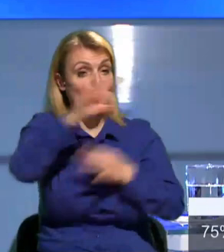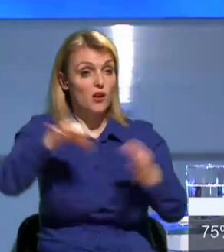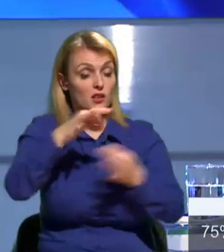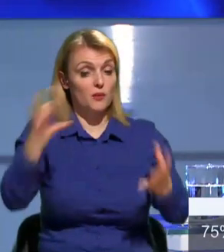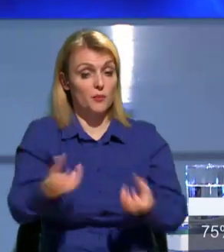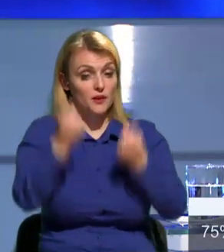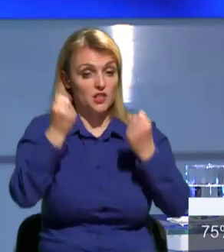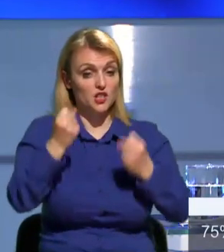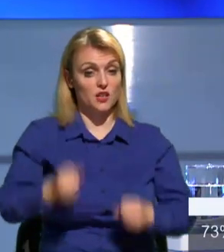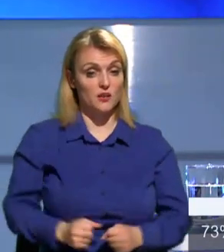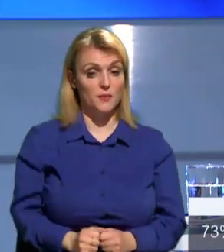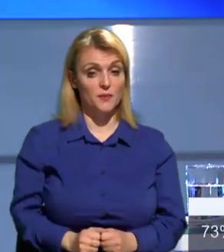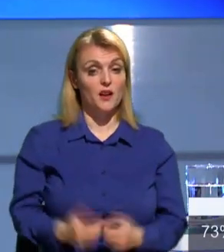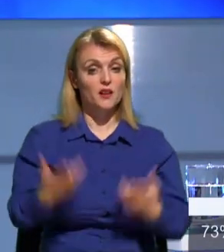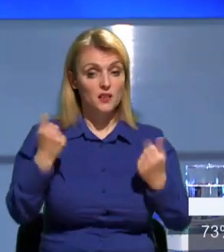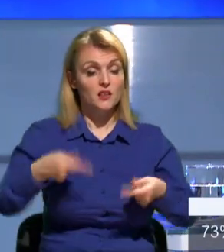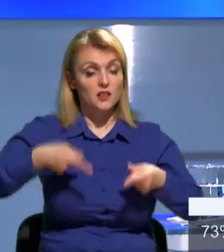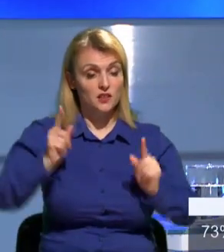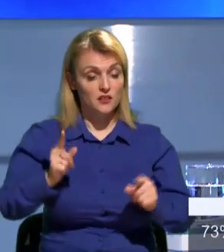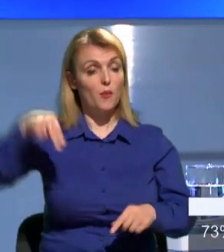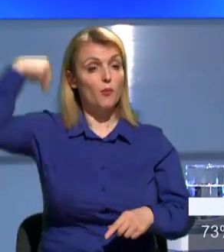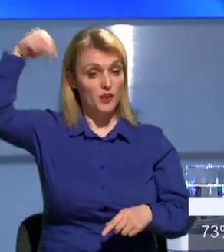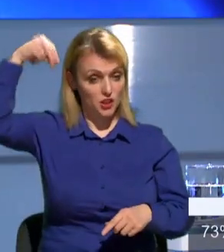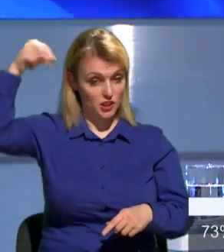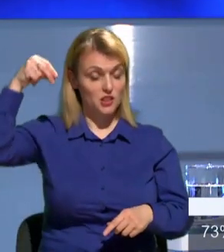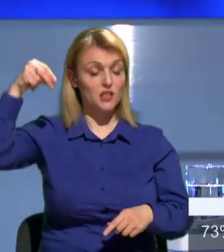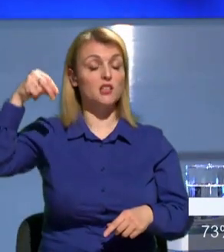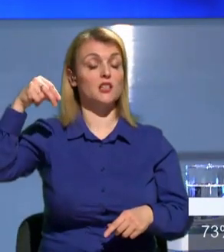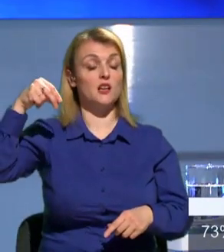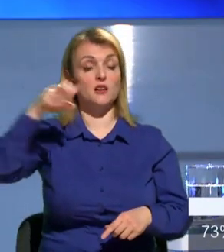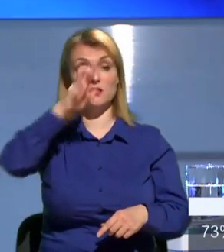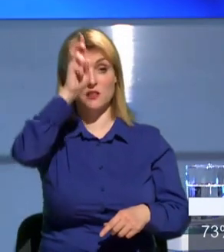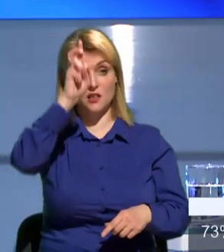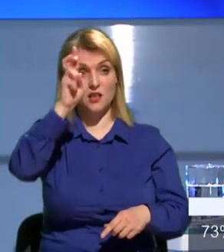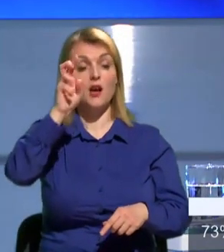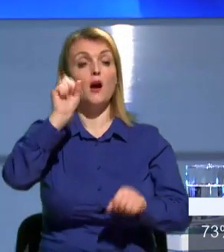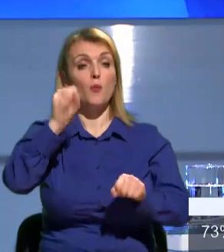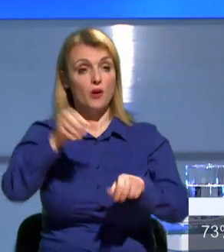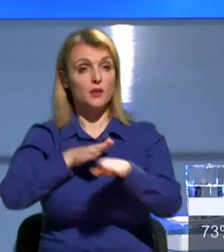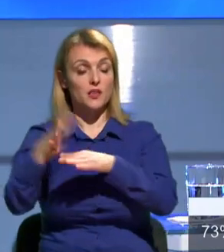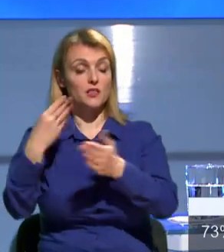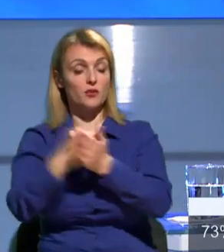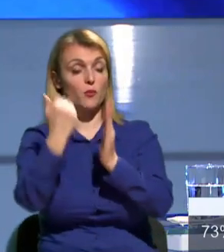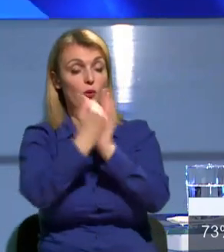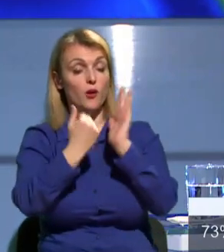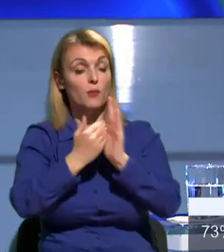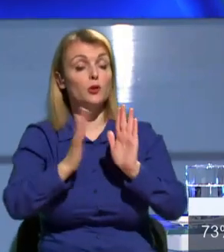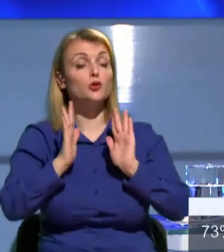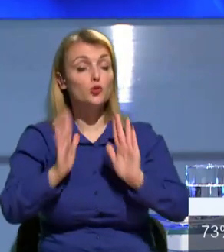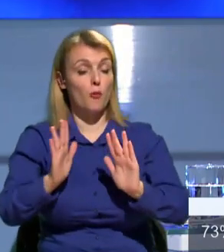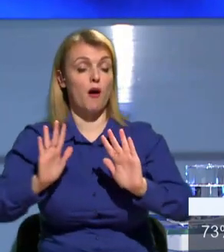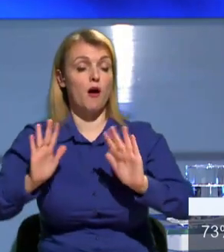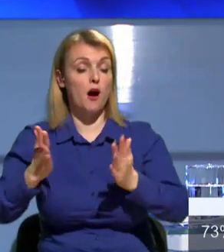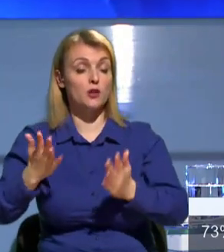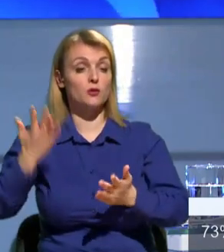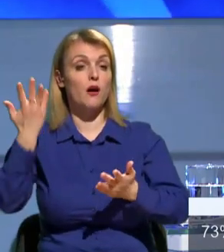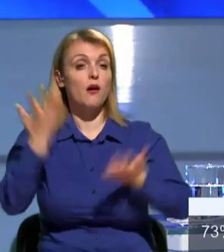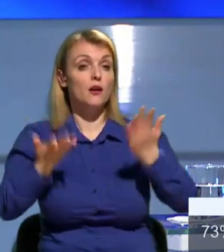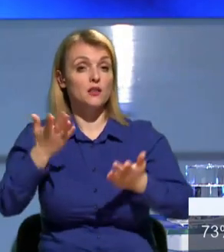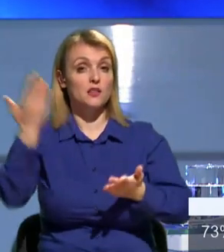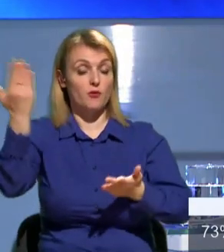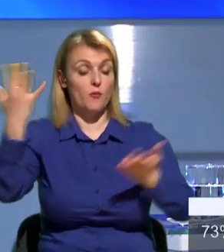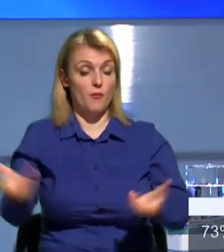Într-adevăr, președintele țării poate să-și îndeplinească programul electoral ambițios doar în cazul când are susținerea Parlamentului, majorității